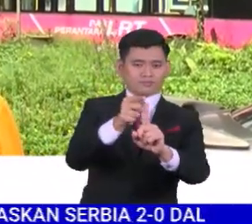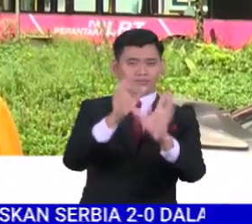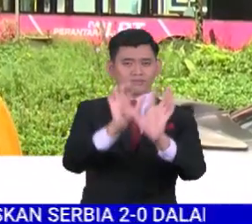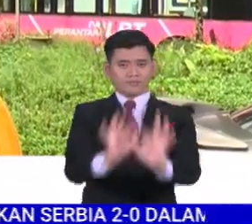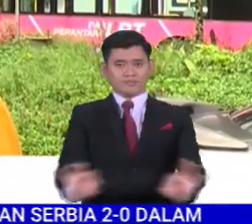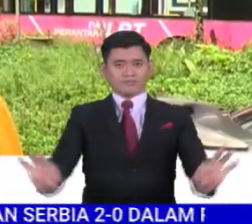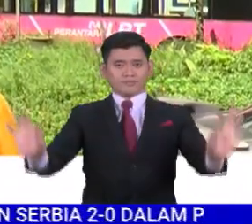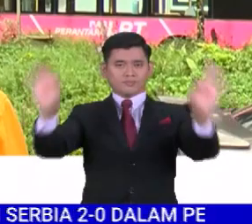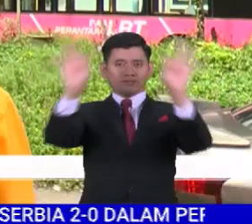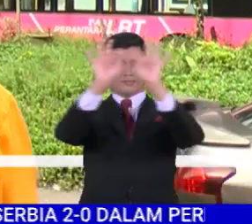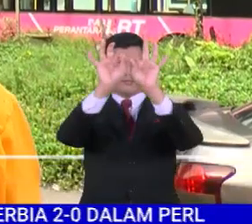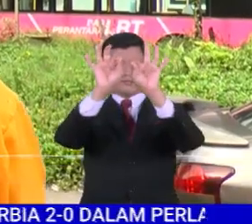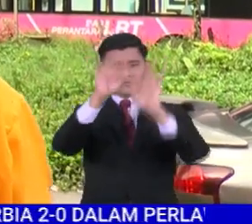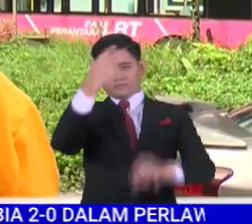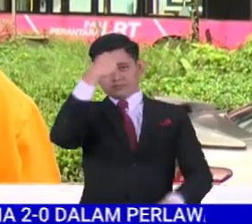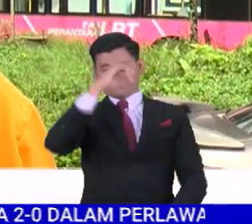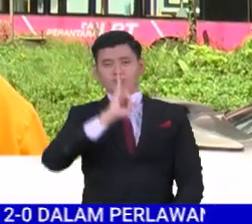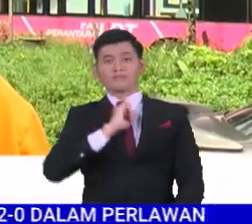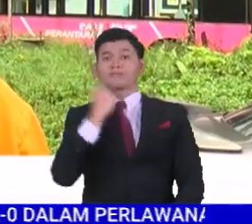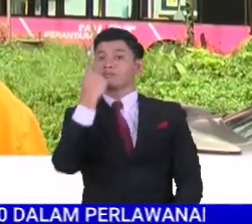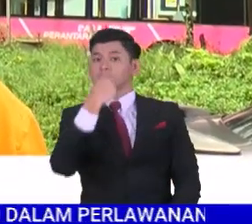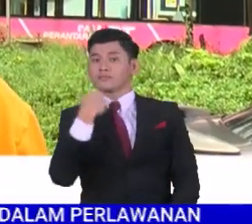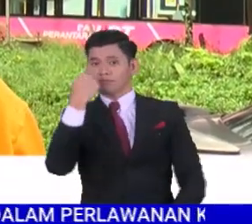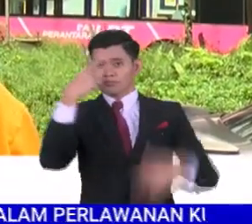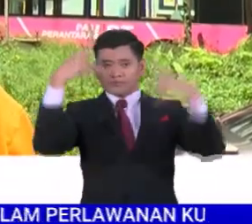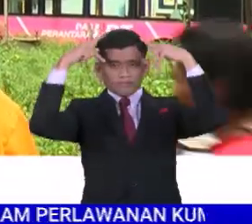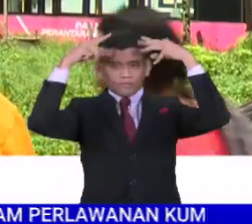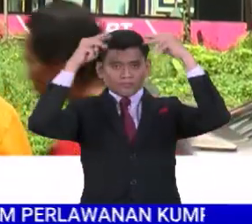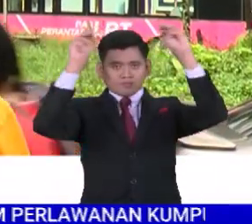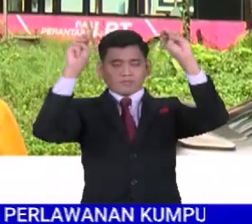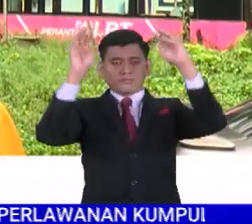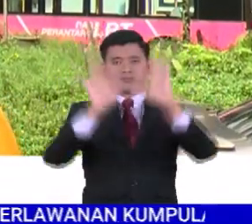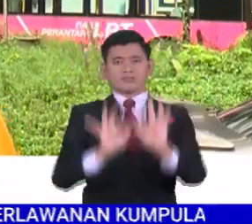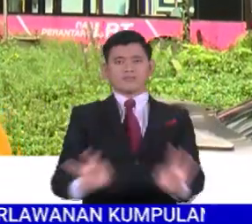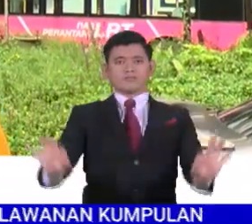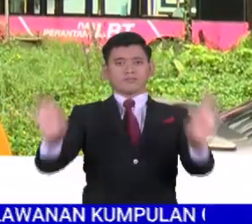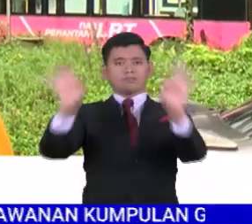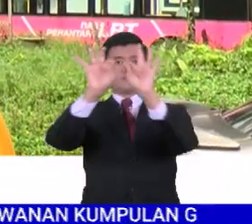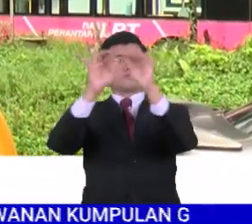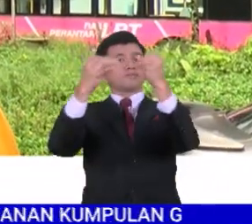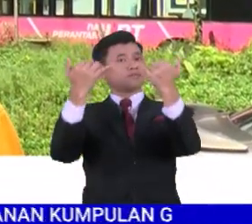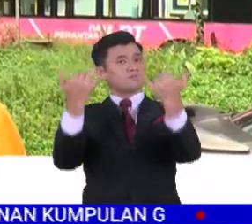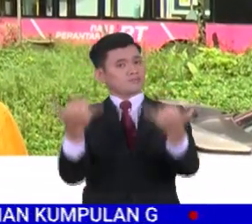Bagi saya, walau siapa pun Perdana Menteri, yang penting sekali adalah